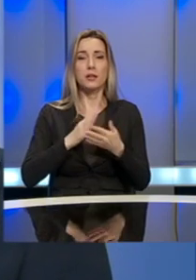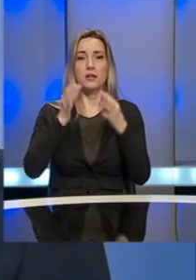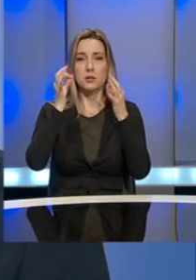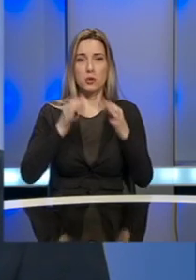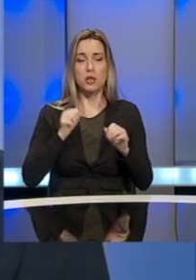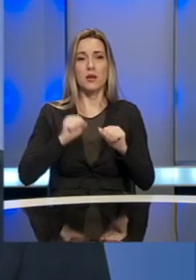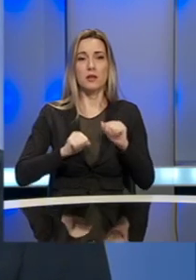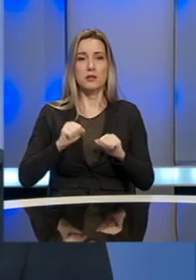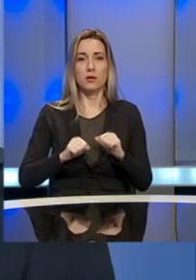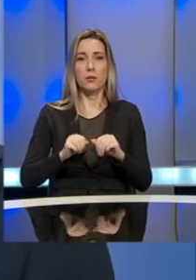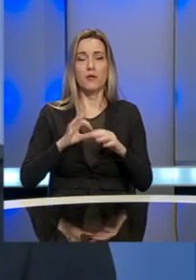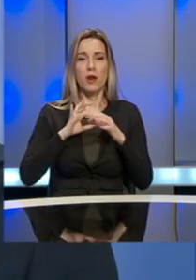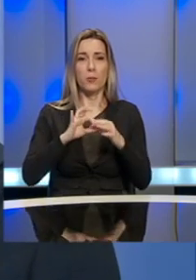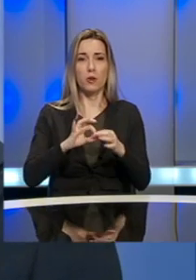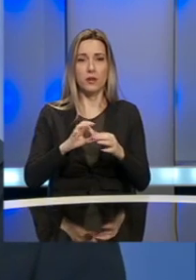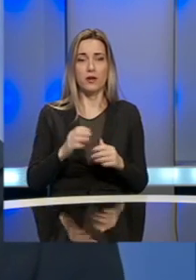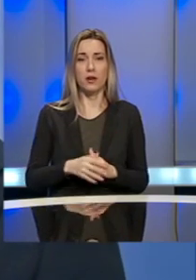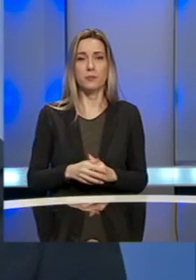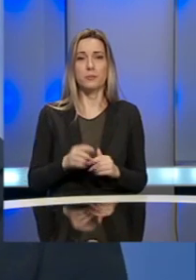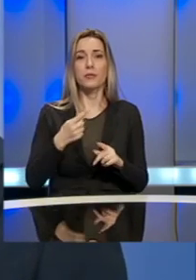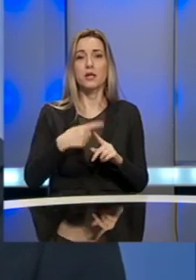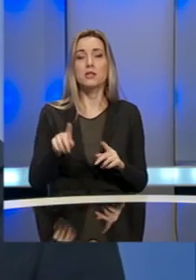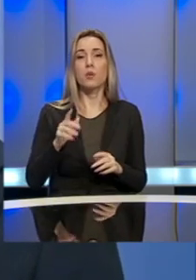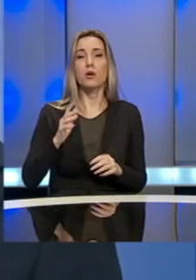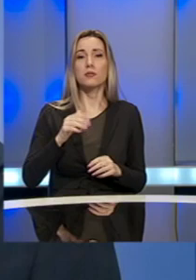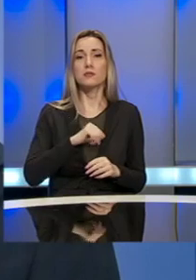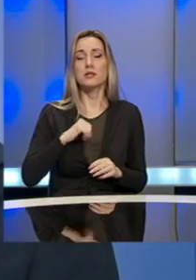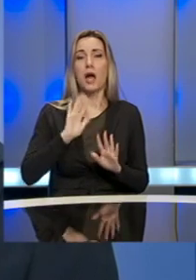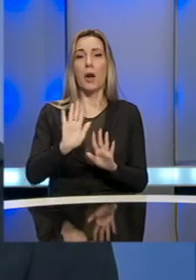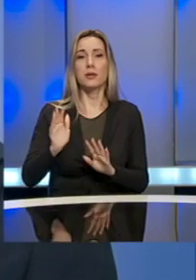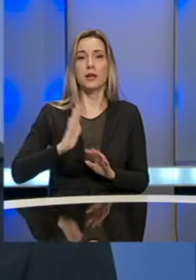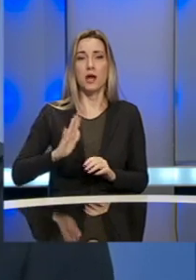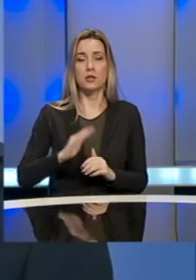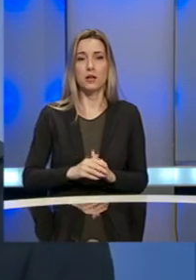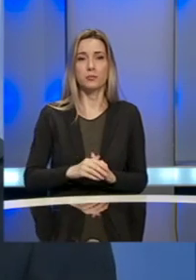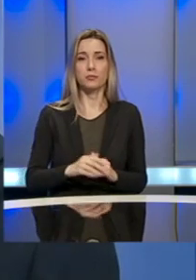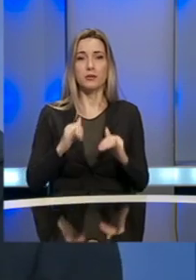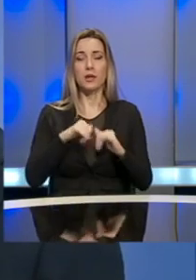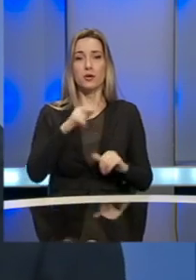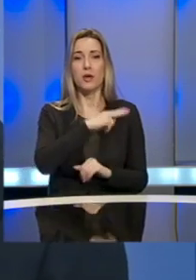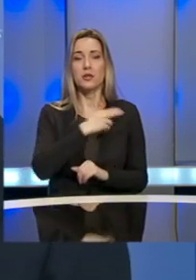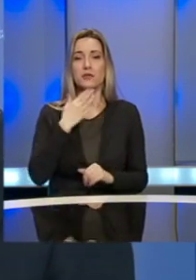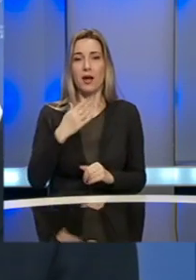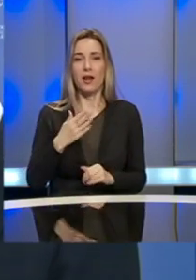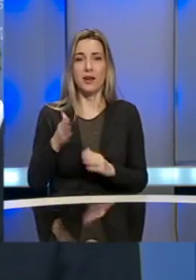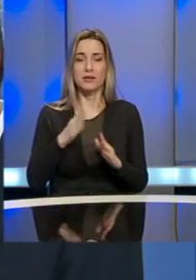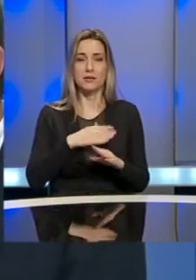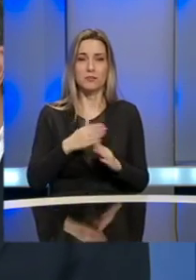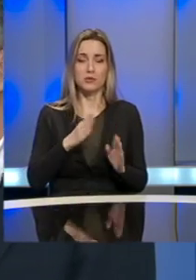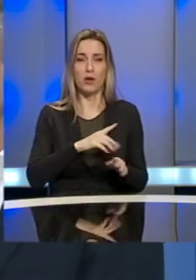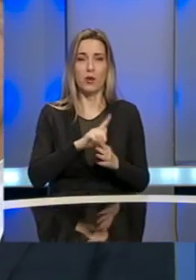ispoštovana, disciplinovano provedena, zbog zdravlja samih građana, pre svega. Gradonačelniče, hvala vam za izdvojeno vrijeme. Hvala